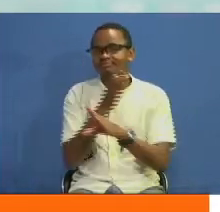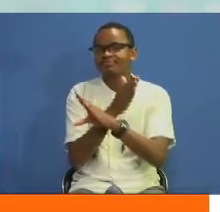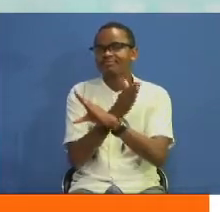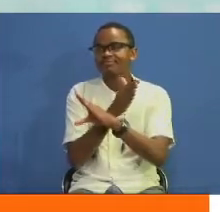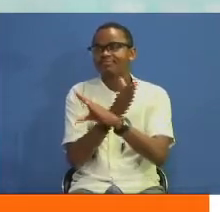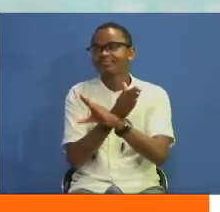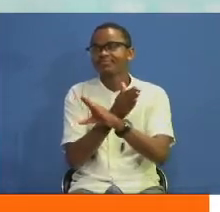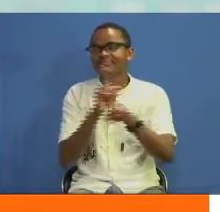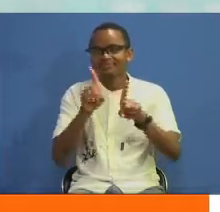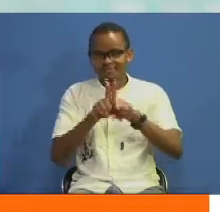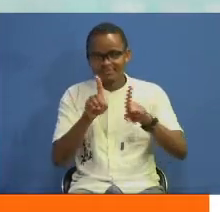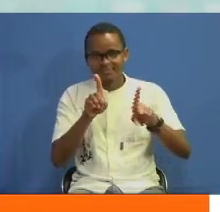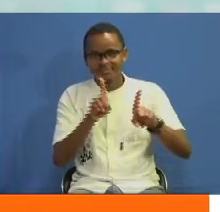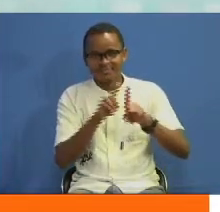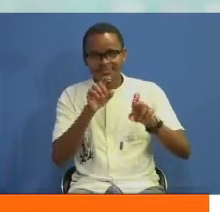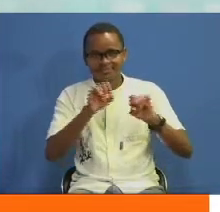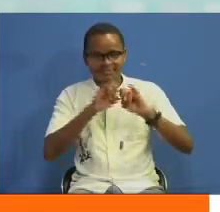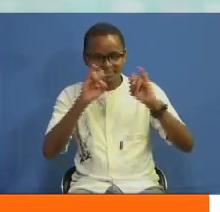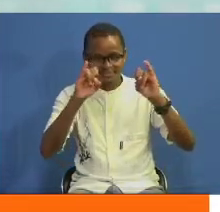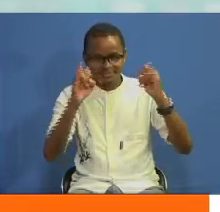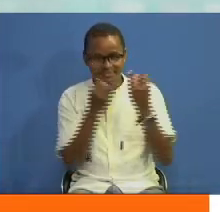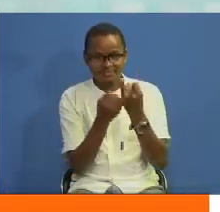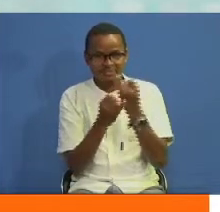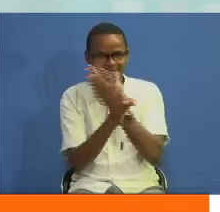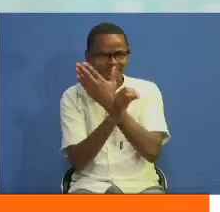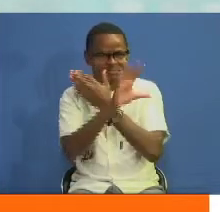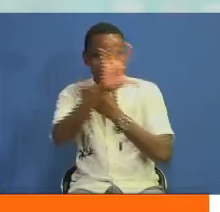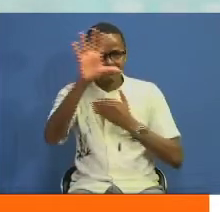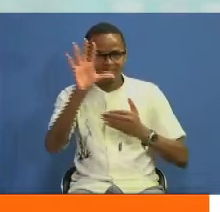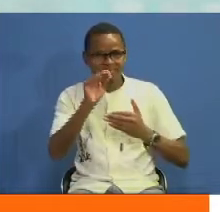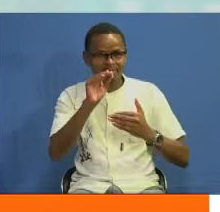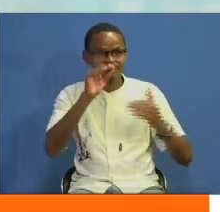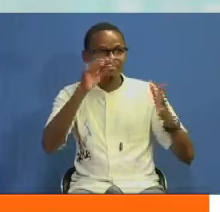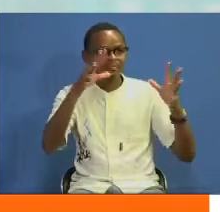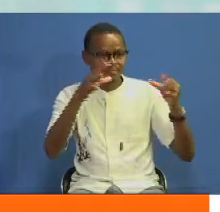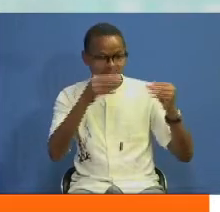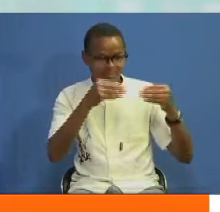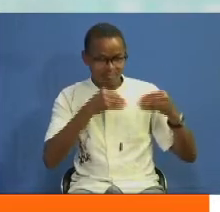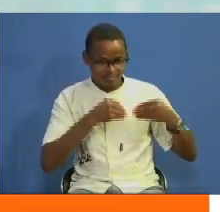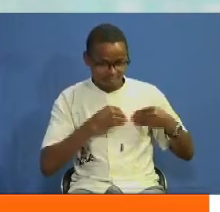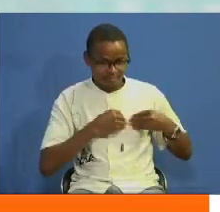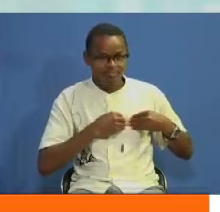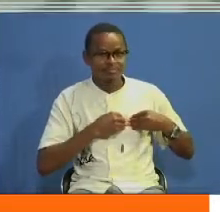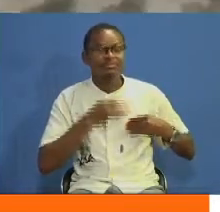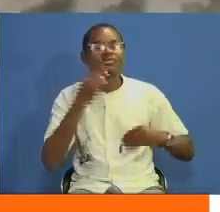na Zimbabwe ni baadhi ya mataifa ya Afrika yaliyohalalisha kilimo cha bangi.